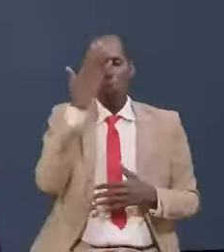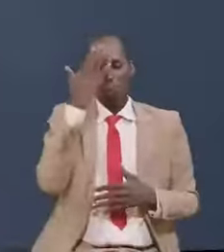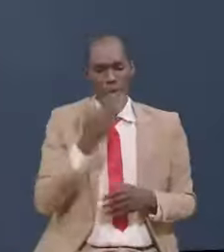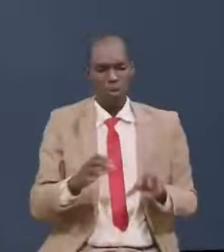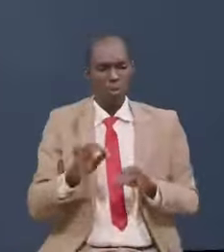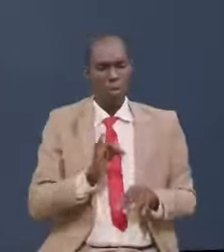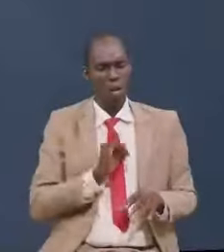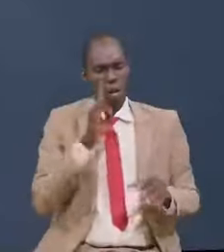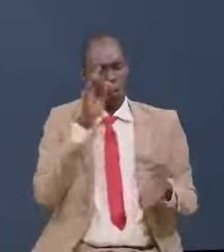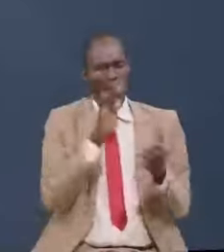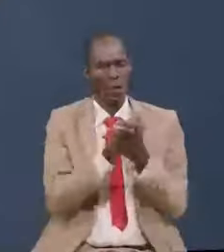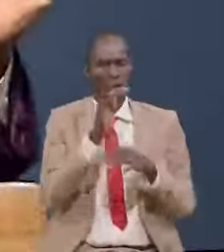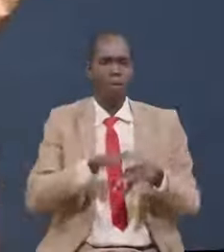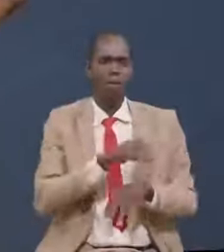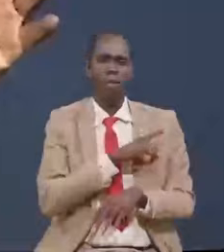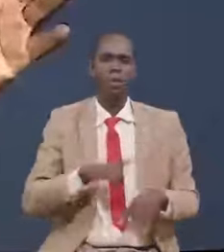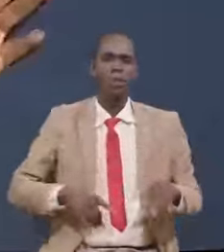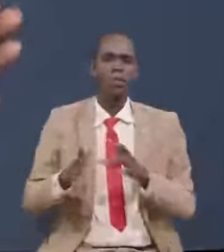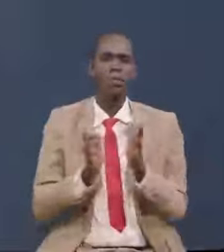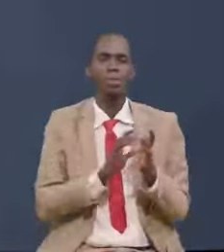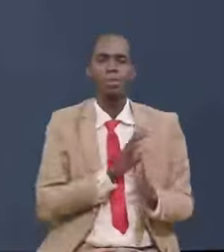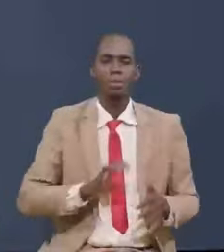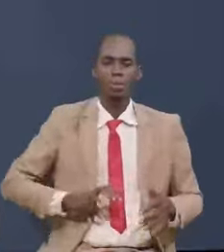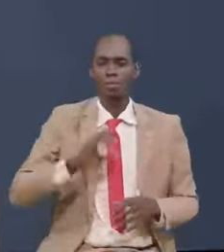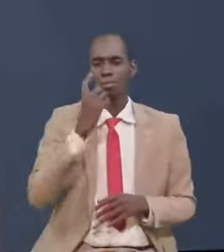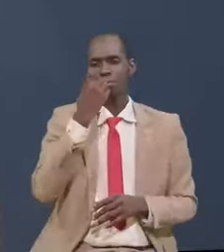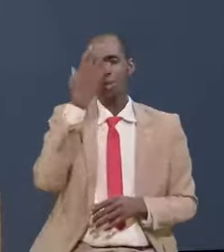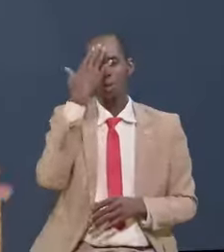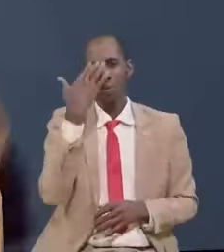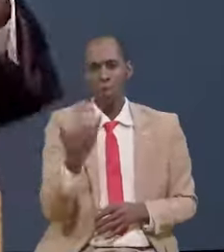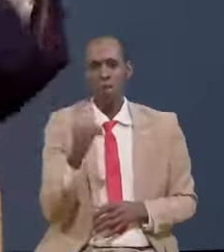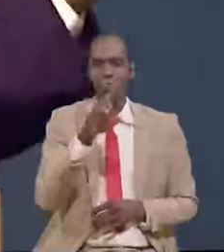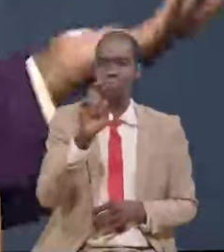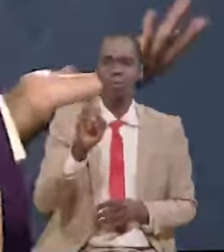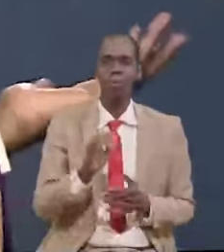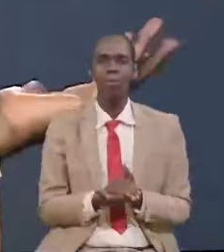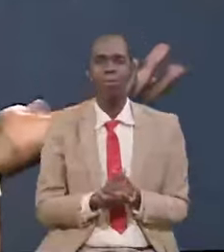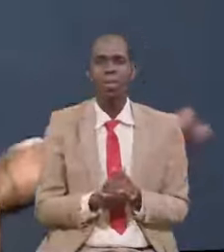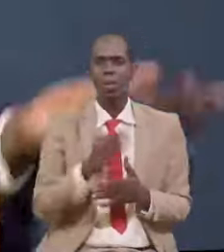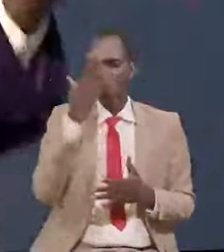Pourquoi est-ce que je crois au Seigneur Jésus-Christ? Pourquoi?